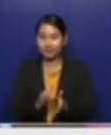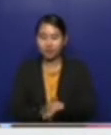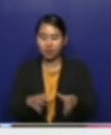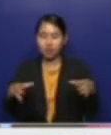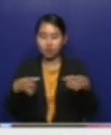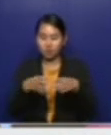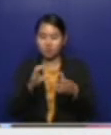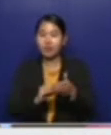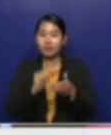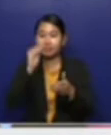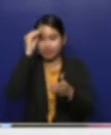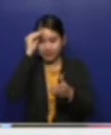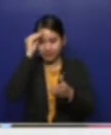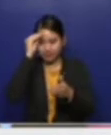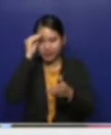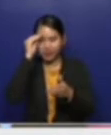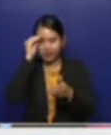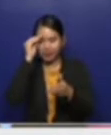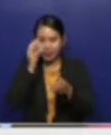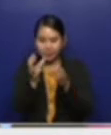เห็นของ